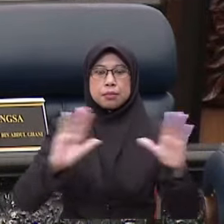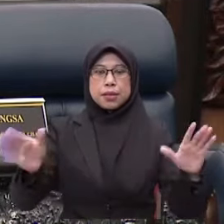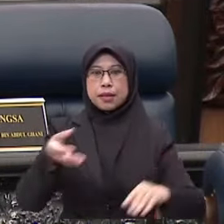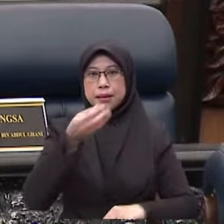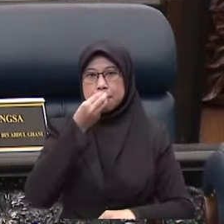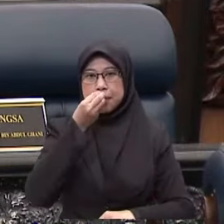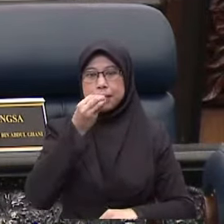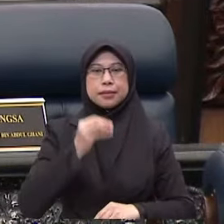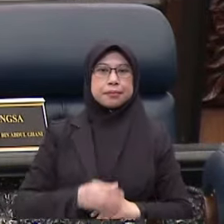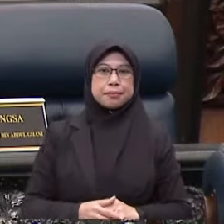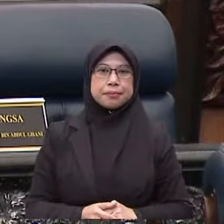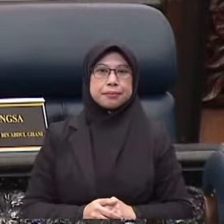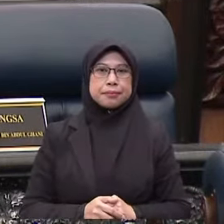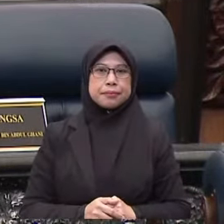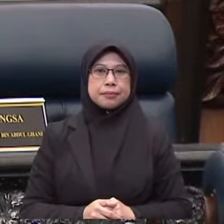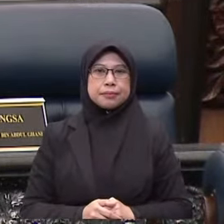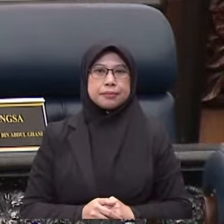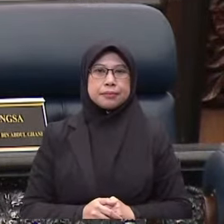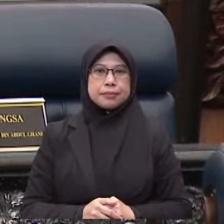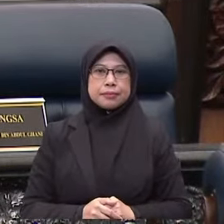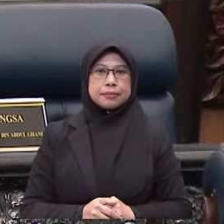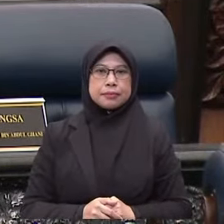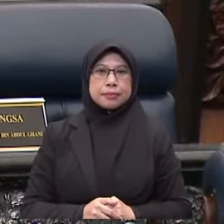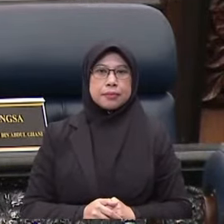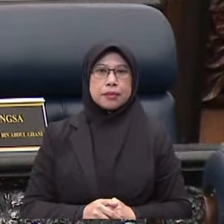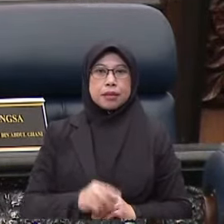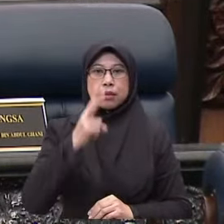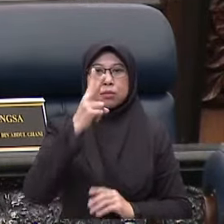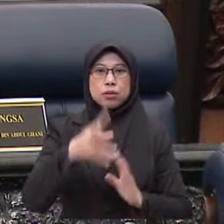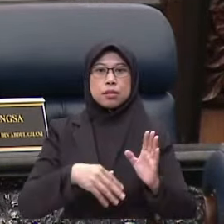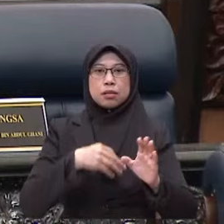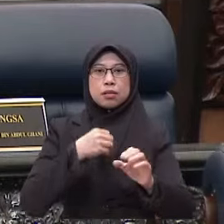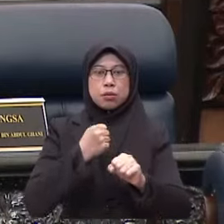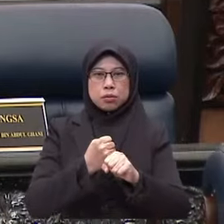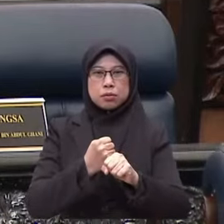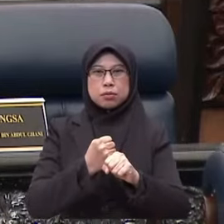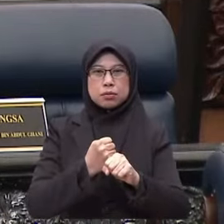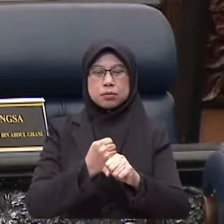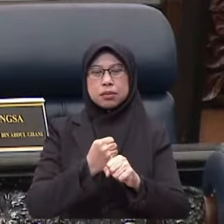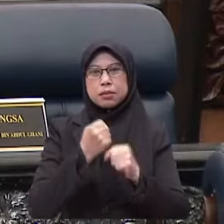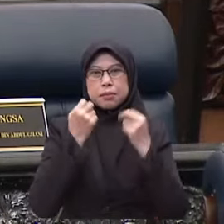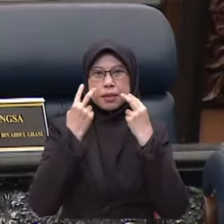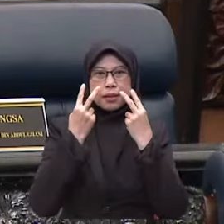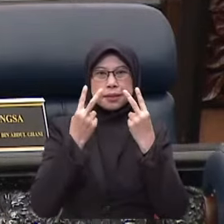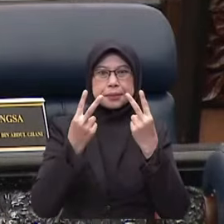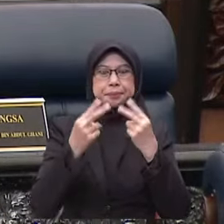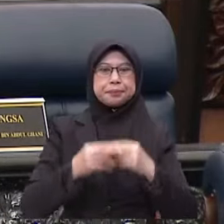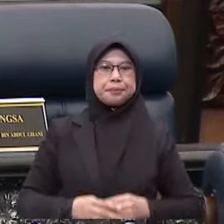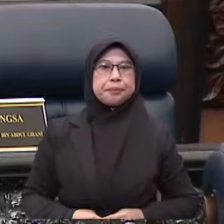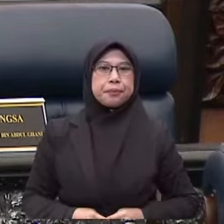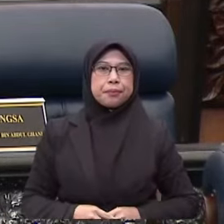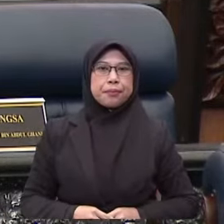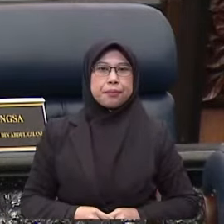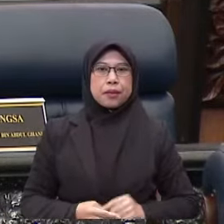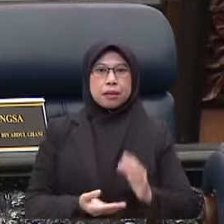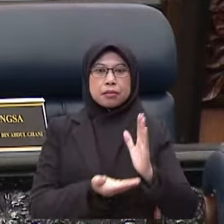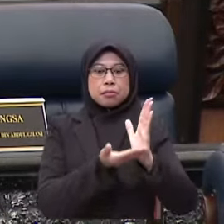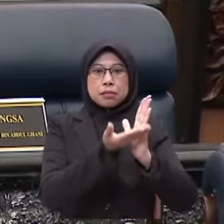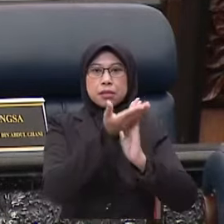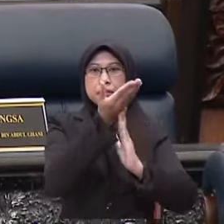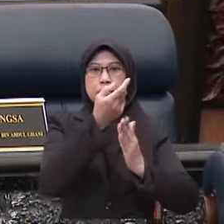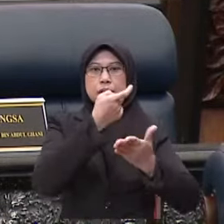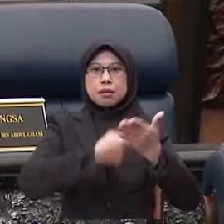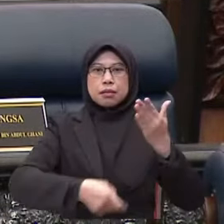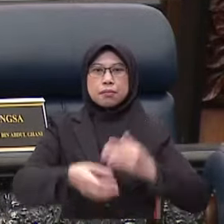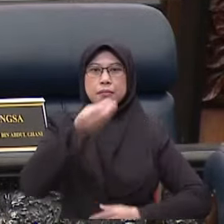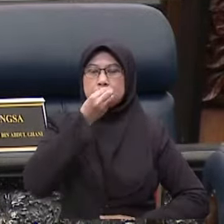keterjaminan makanan sepanjang du tahun ke belakang ini kita menyaksikan kenaikan harga makanan